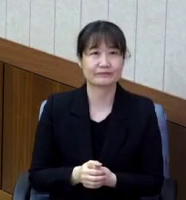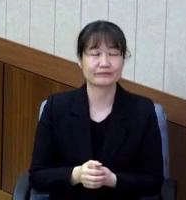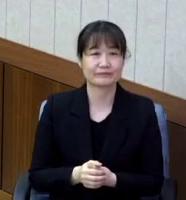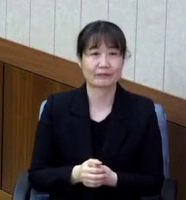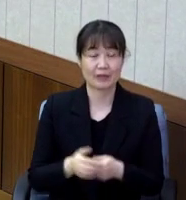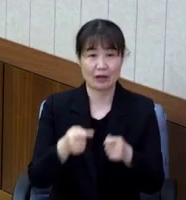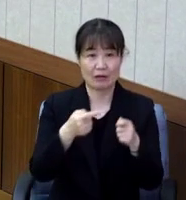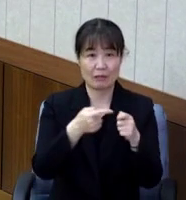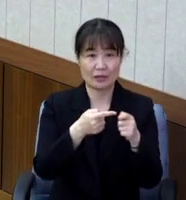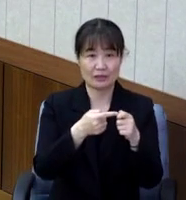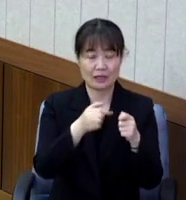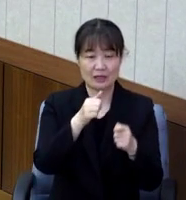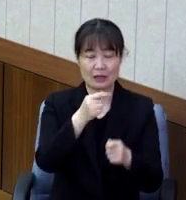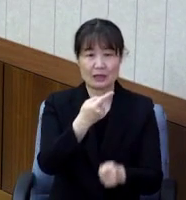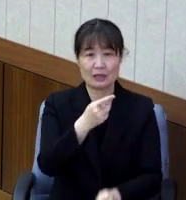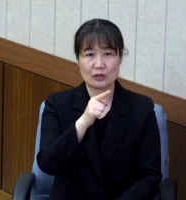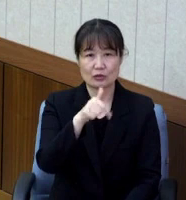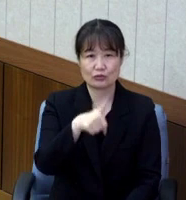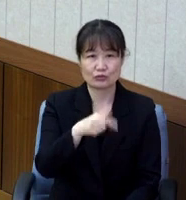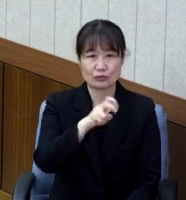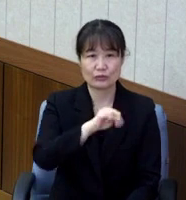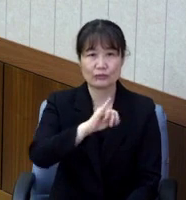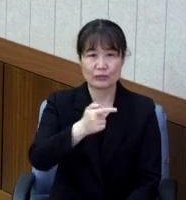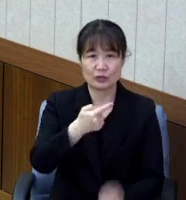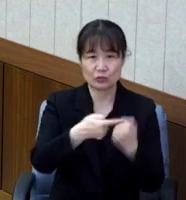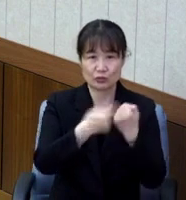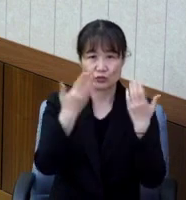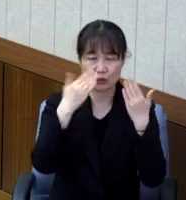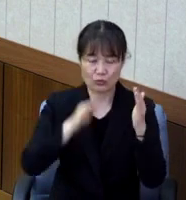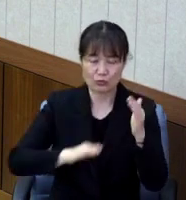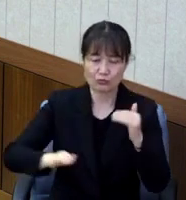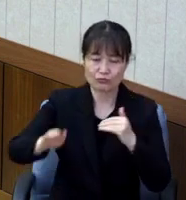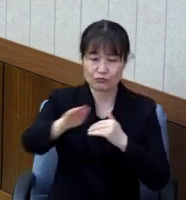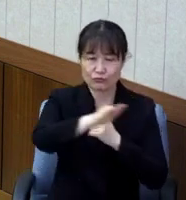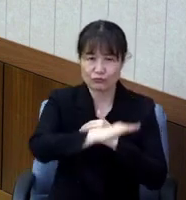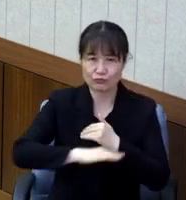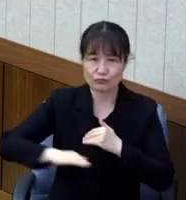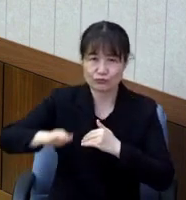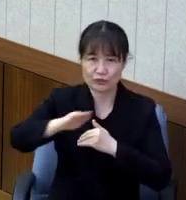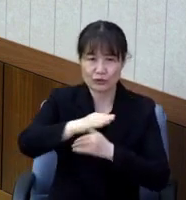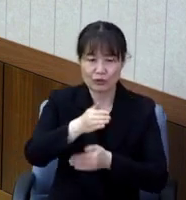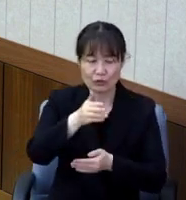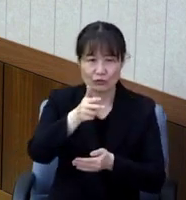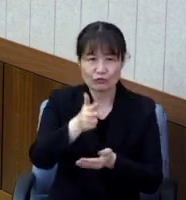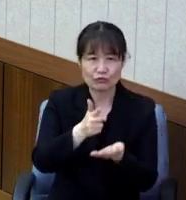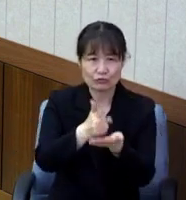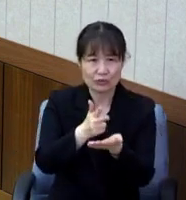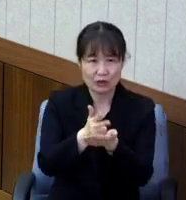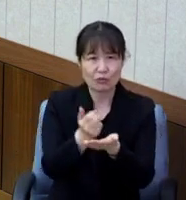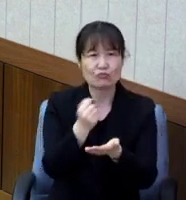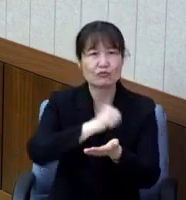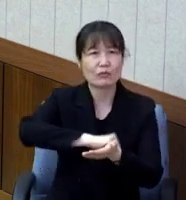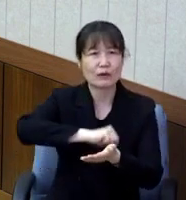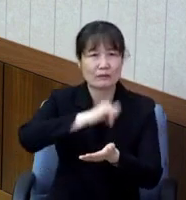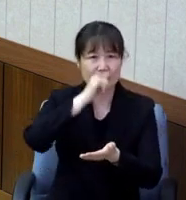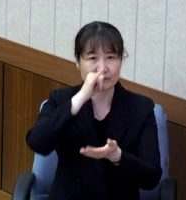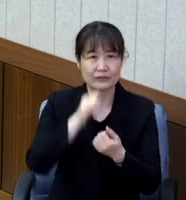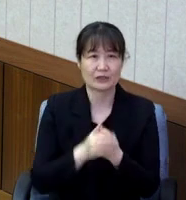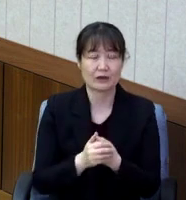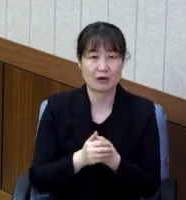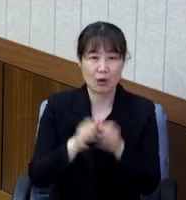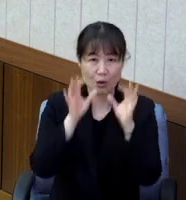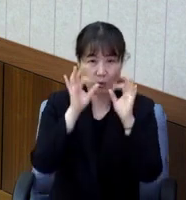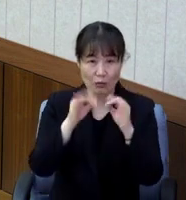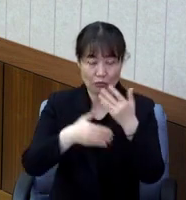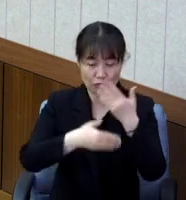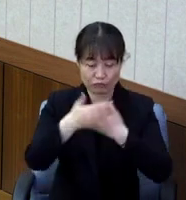첫 번째, 훈민초등학교 주변 소량기 회전 교차로 불법 주정차 문제입니다. 보시는 바와 같이 두